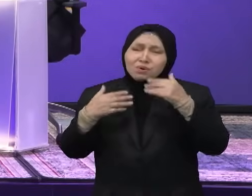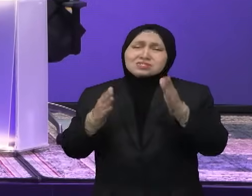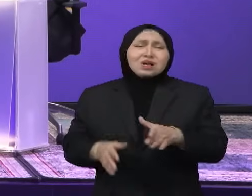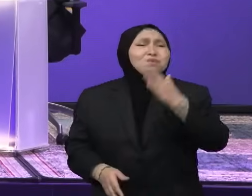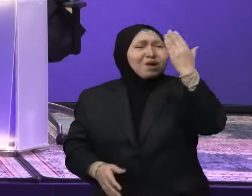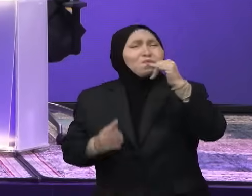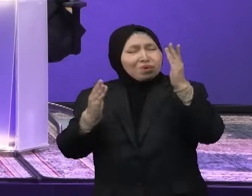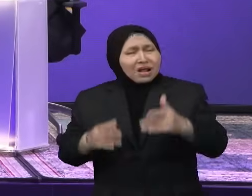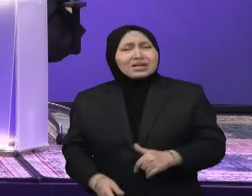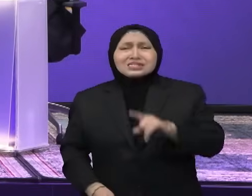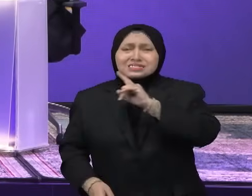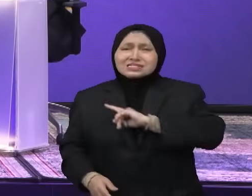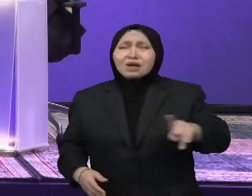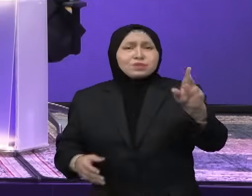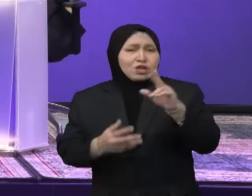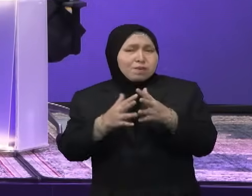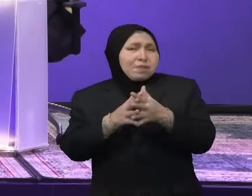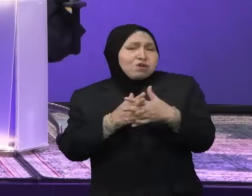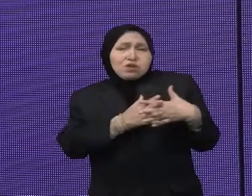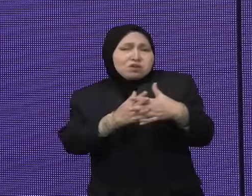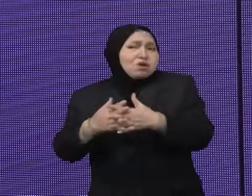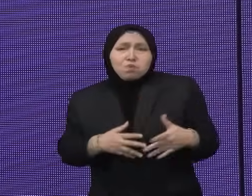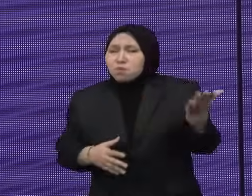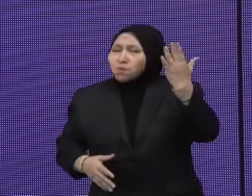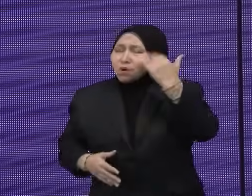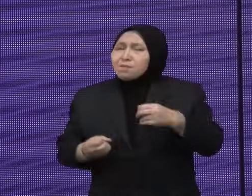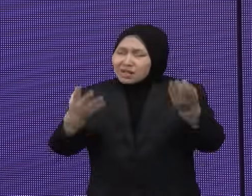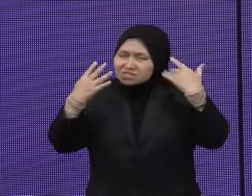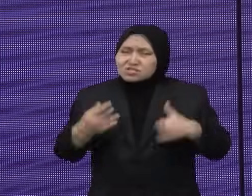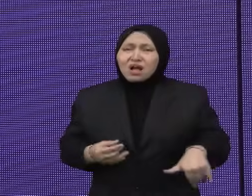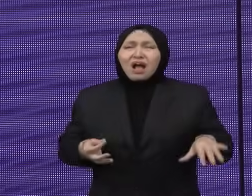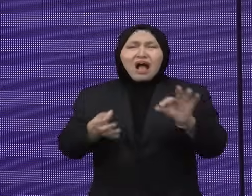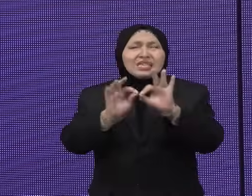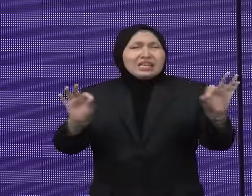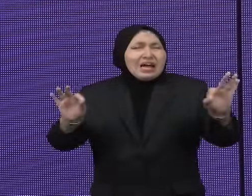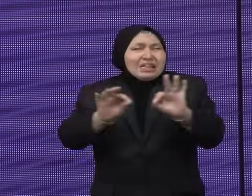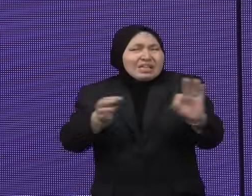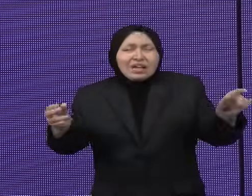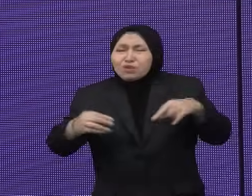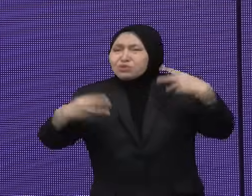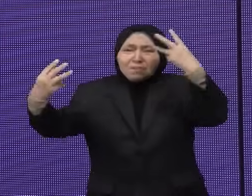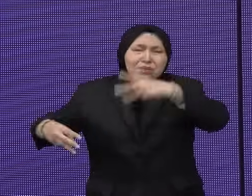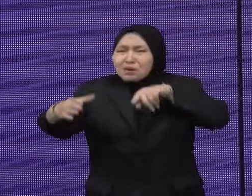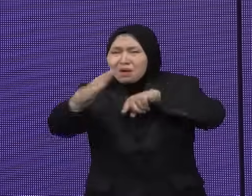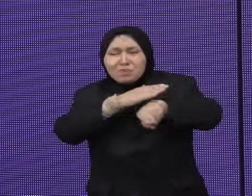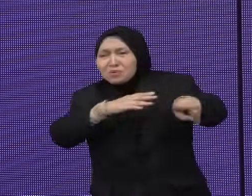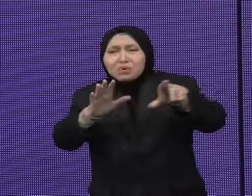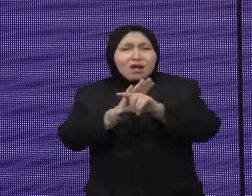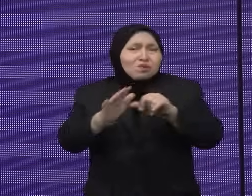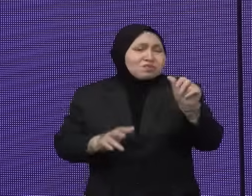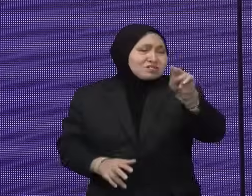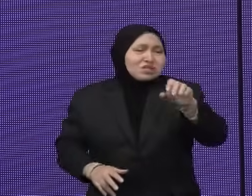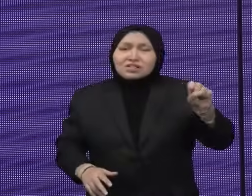mengapa orang Islam ni, waktu saya di US dululah kan, ditanya mengapa banyak sangat ayat pasal qital, apa perang, bunuh dalam surah